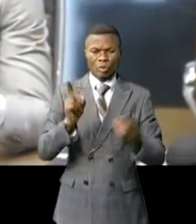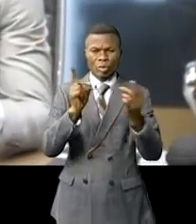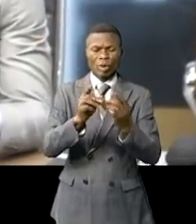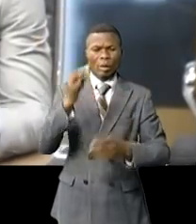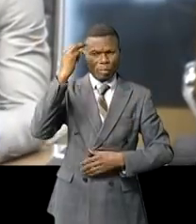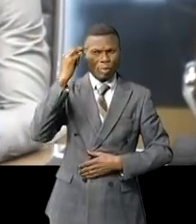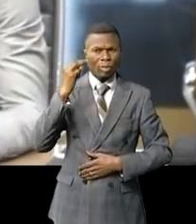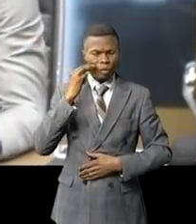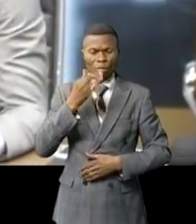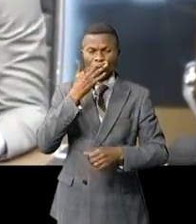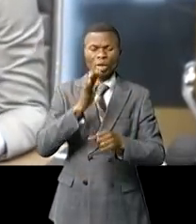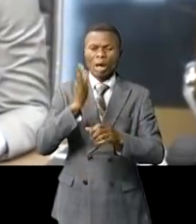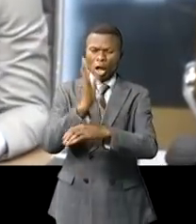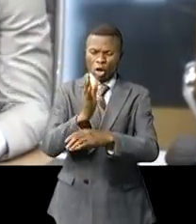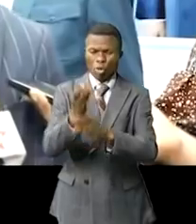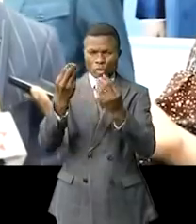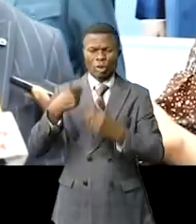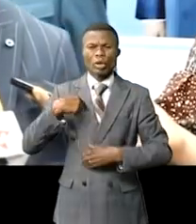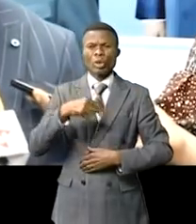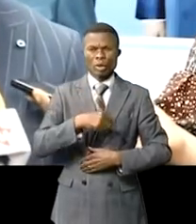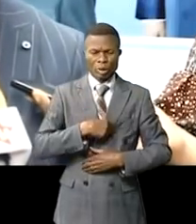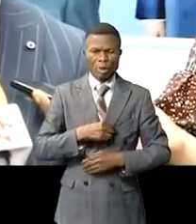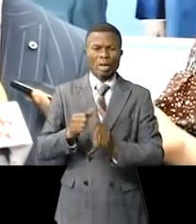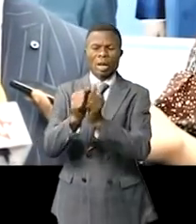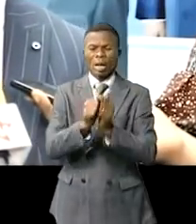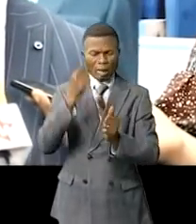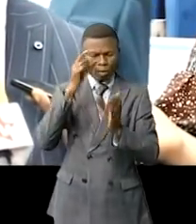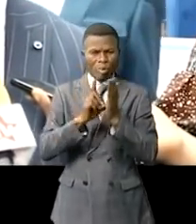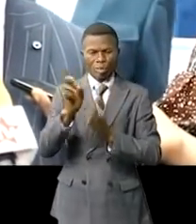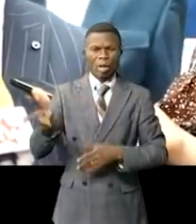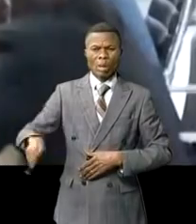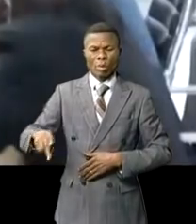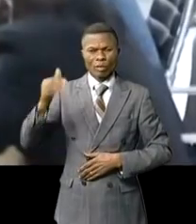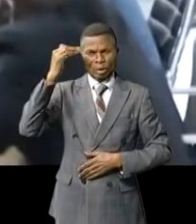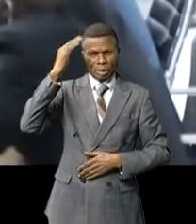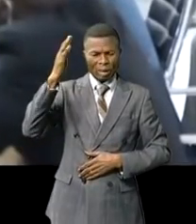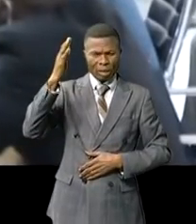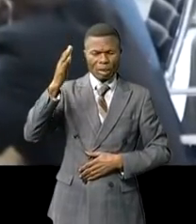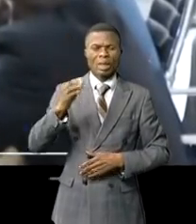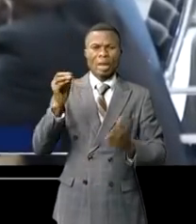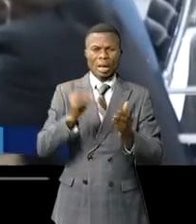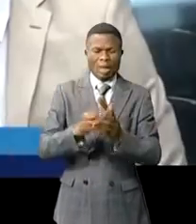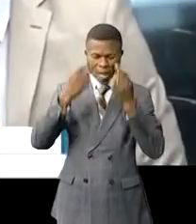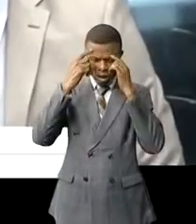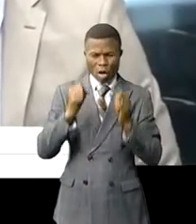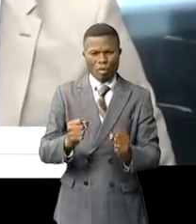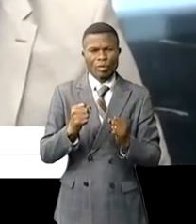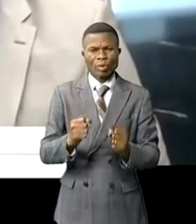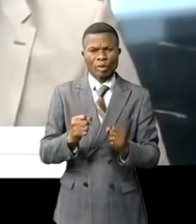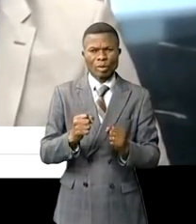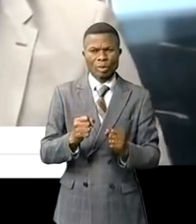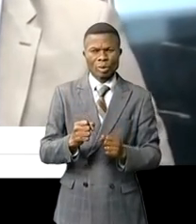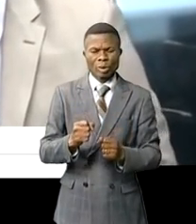ministres et il nous a prodigué des conseils d'être ensemble pour le développement de la province de l'Équateur. Il reste déterminé à